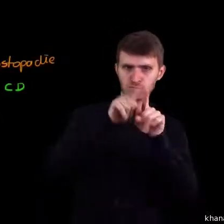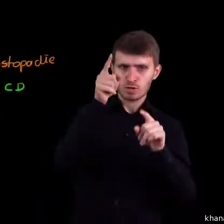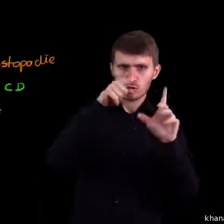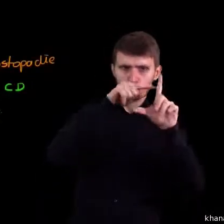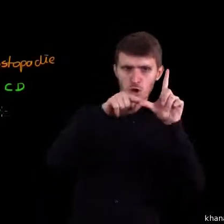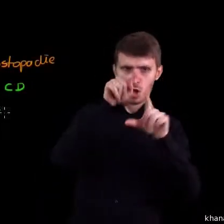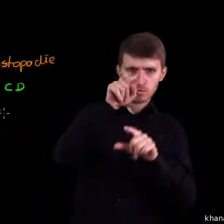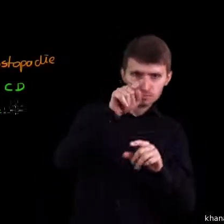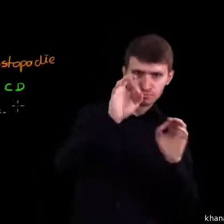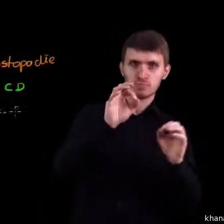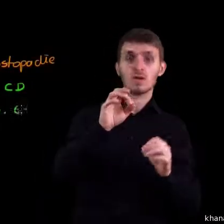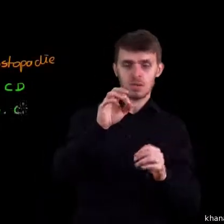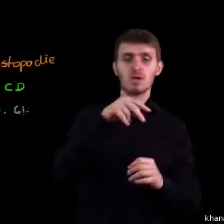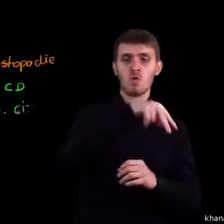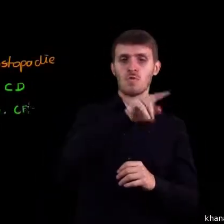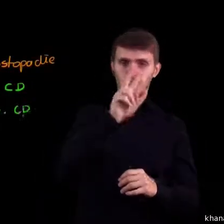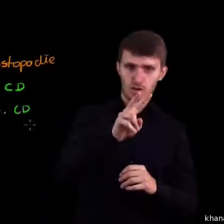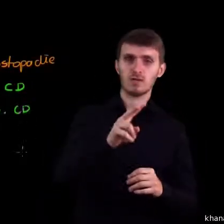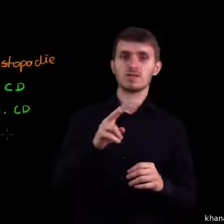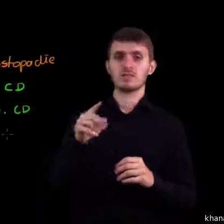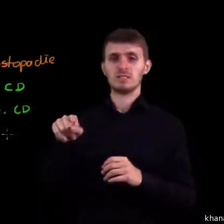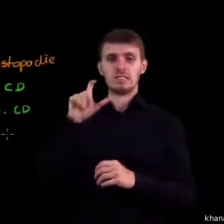prostej CD.